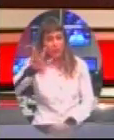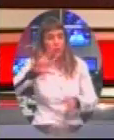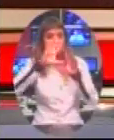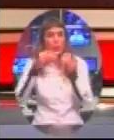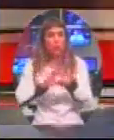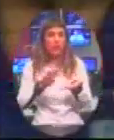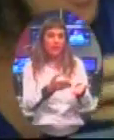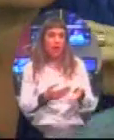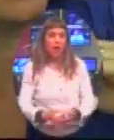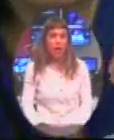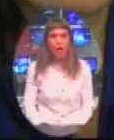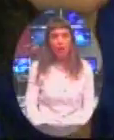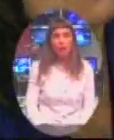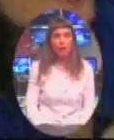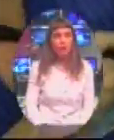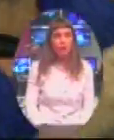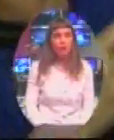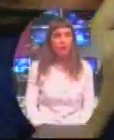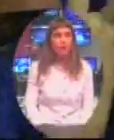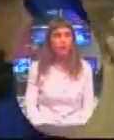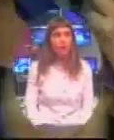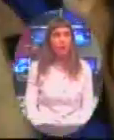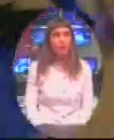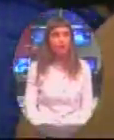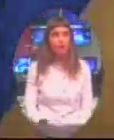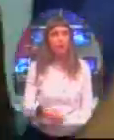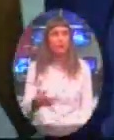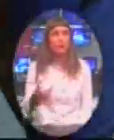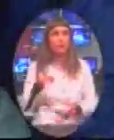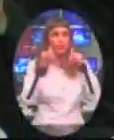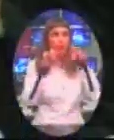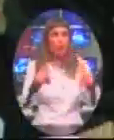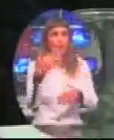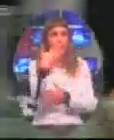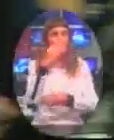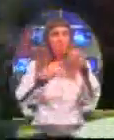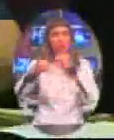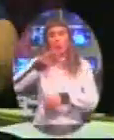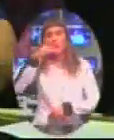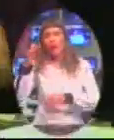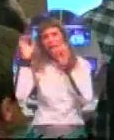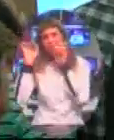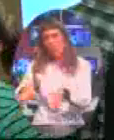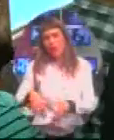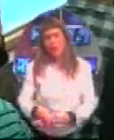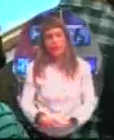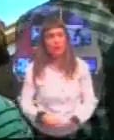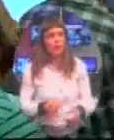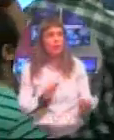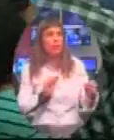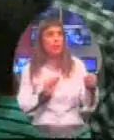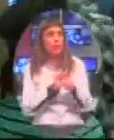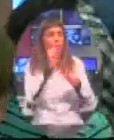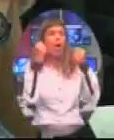ישראלי. מדינה משתמשת בגלית וזורקת אותו. המחאה של תושבי הצפון התפוצצה היום